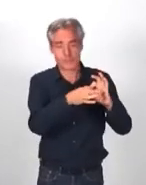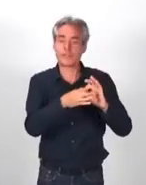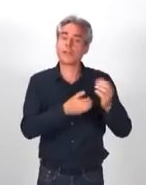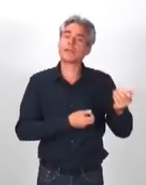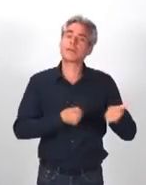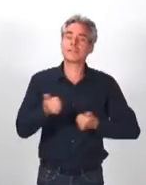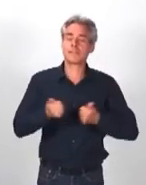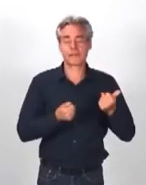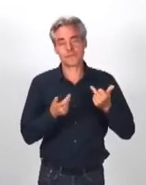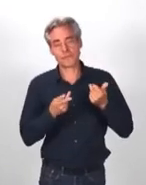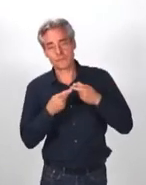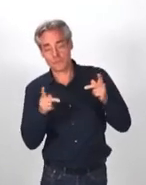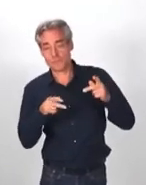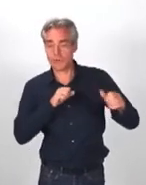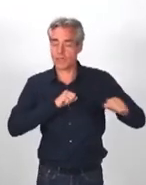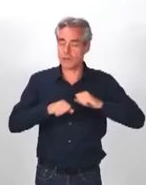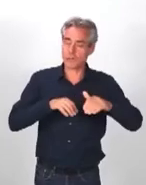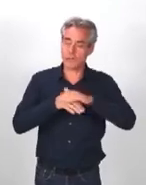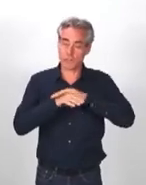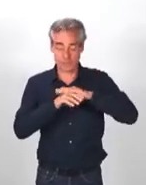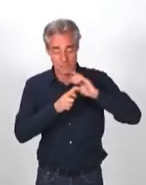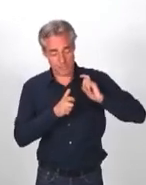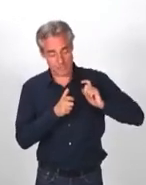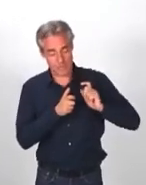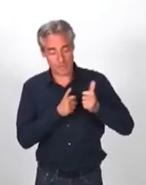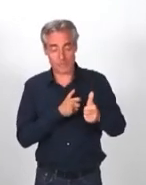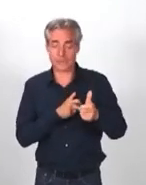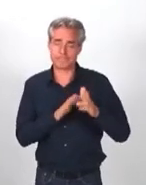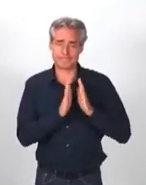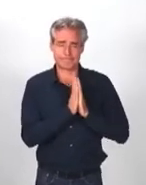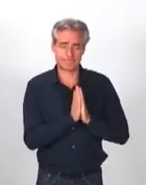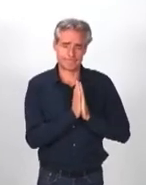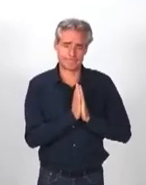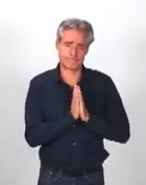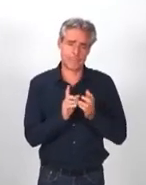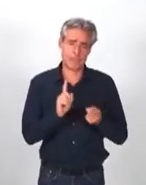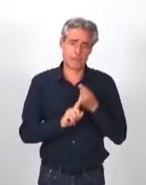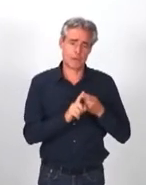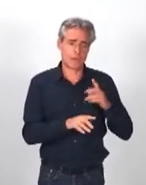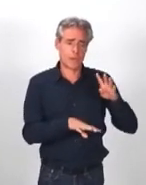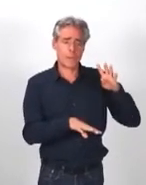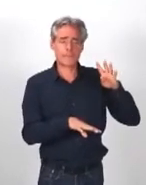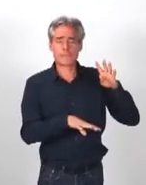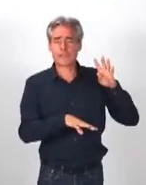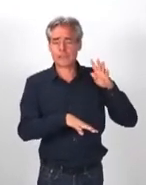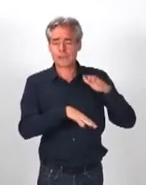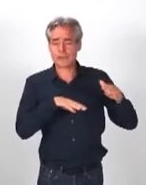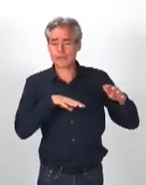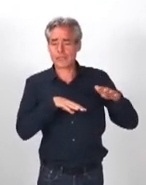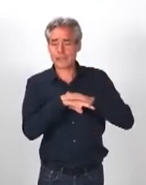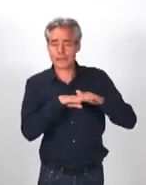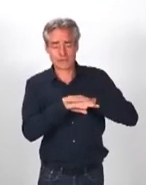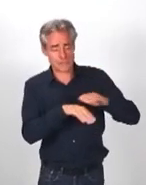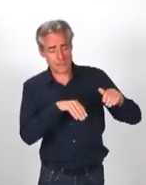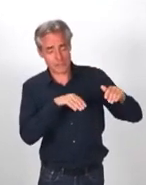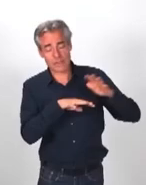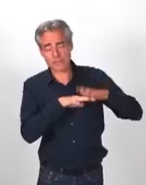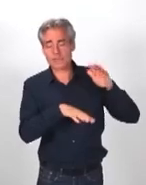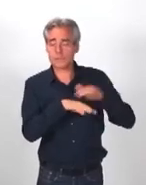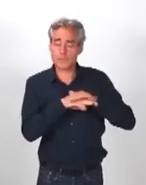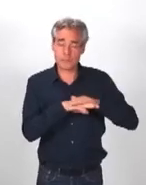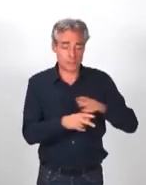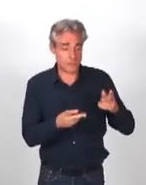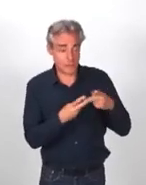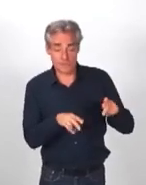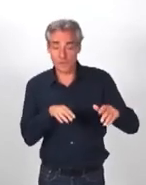publics et de l'action politique. Et j'insiste profondément sur les quartiers politiques de la ville et sur la politique senior, où il me